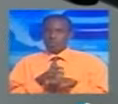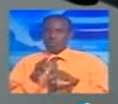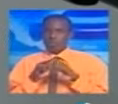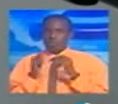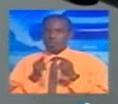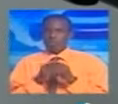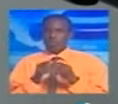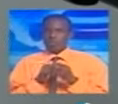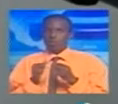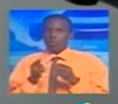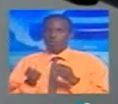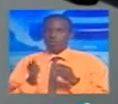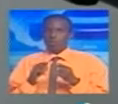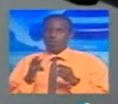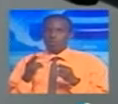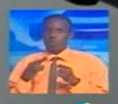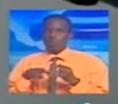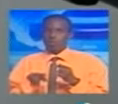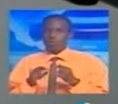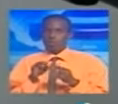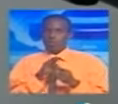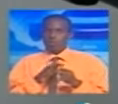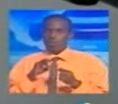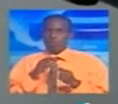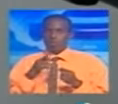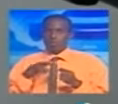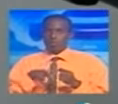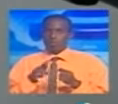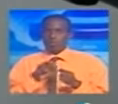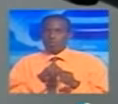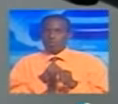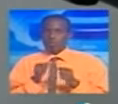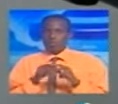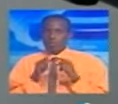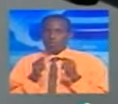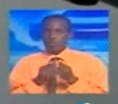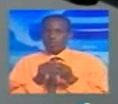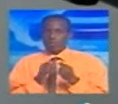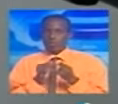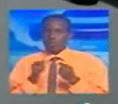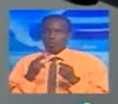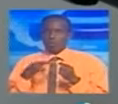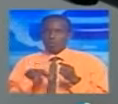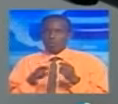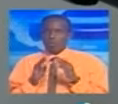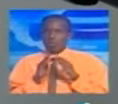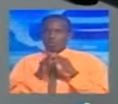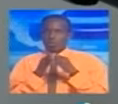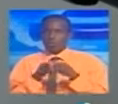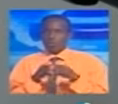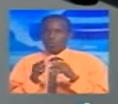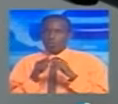d'examen, qui peuvent venir trouver ces examens sur place dans l'hôpital. Et nous demandons pour l'occasion